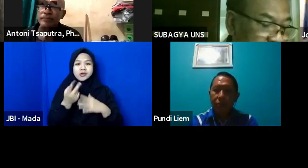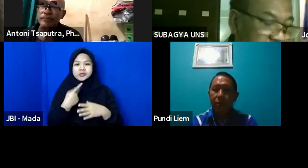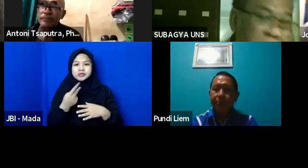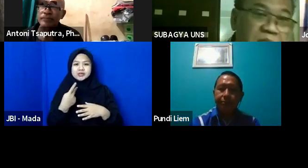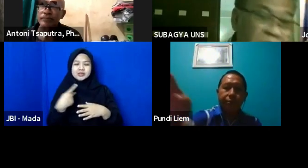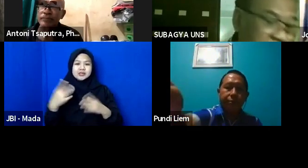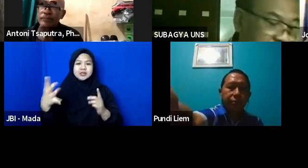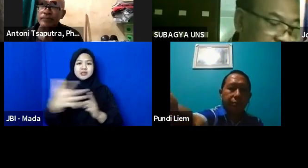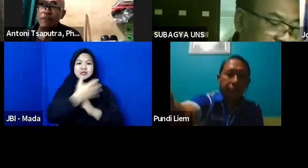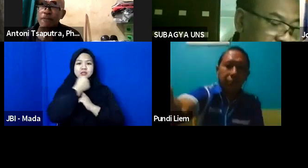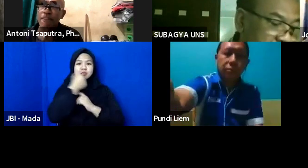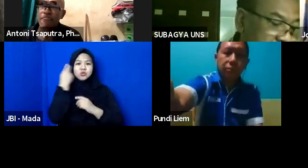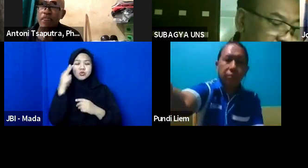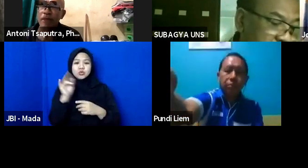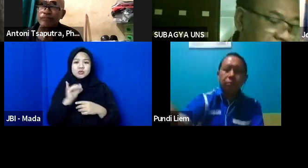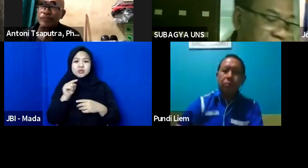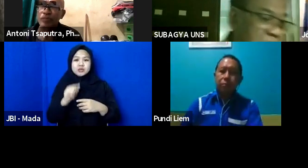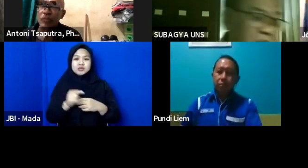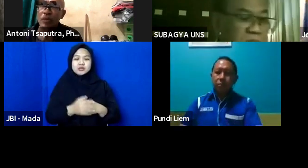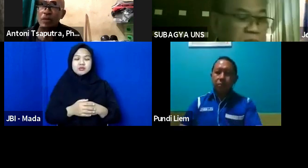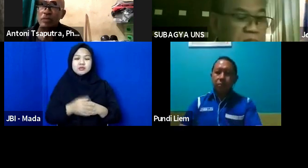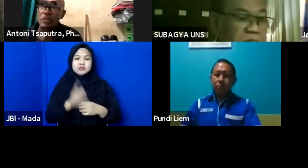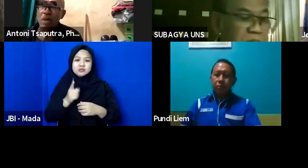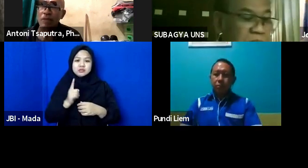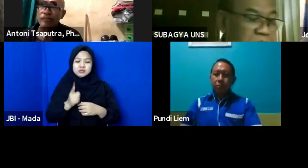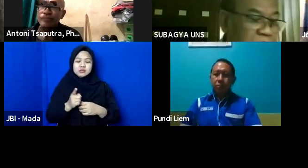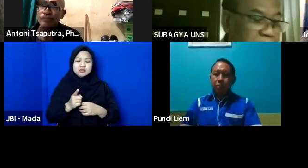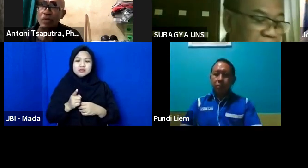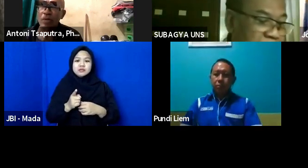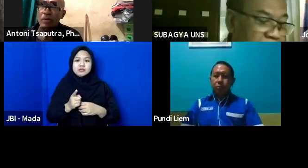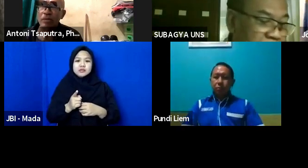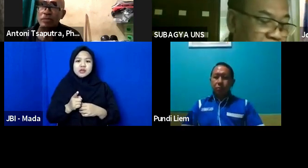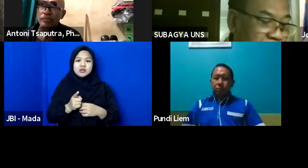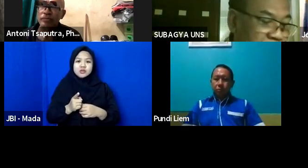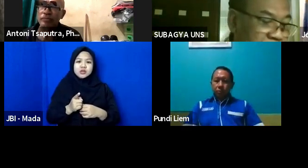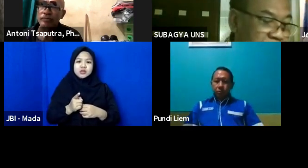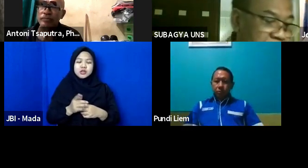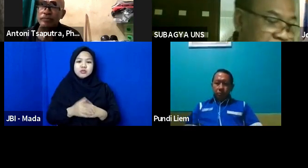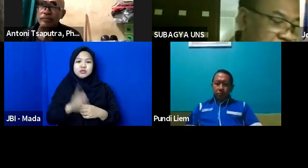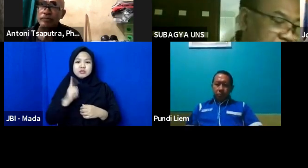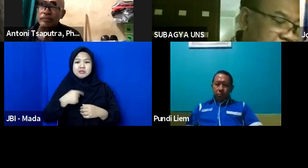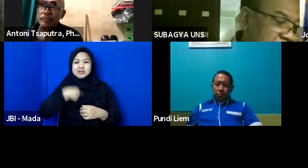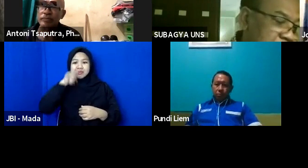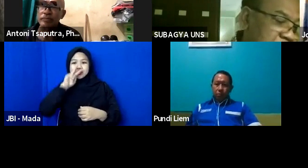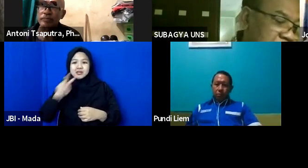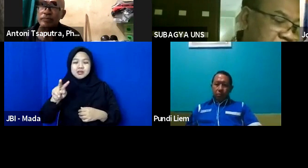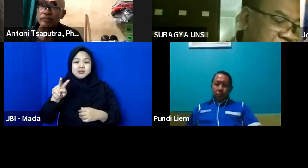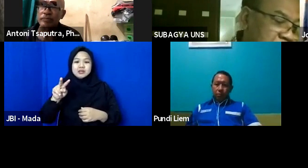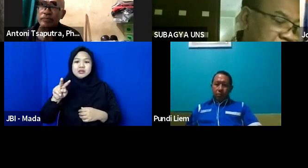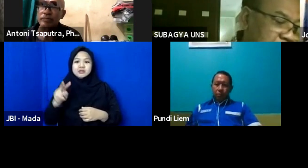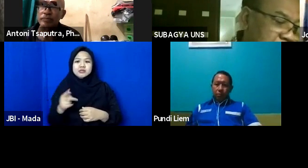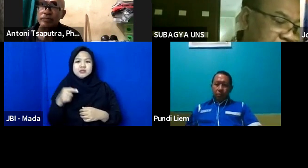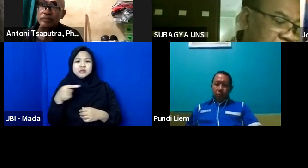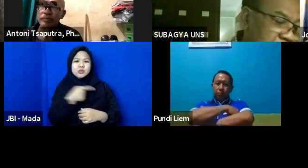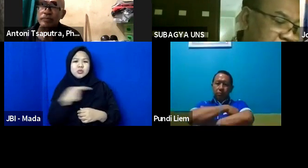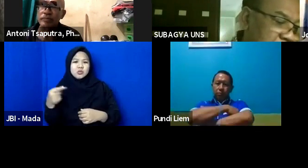ahli out gitu untuk hal-hal seperti ini karena gimana ya saya melihat Juan